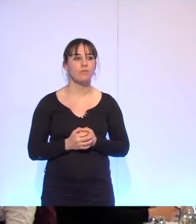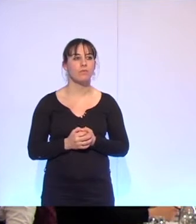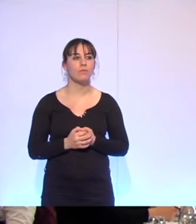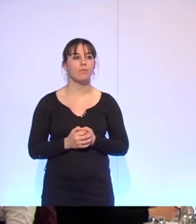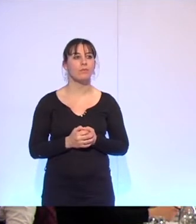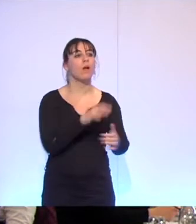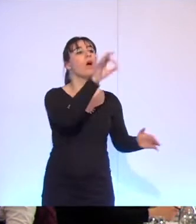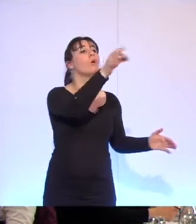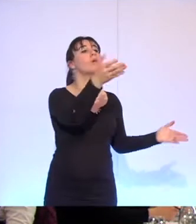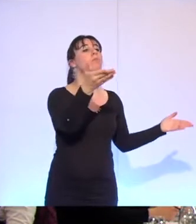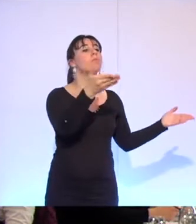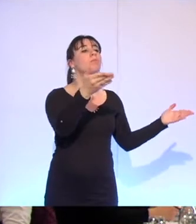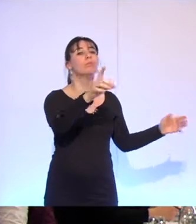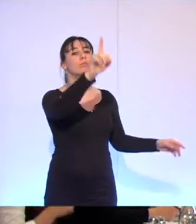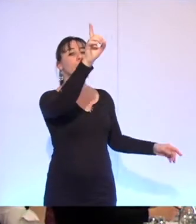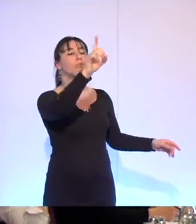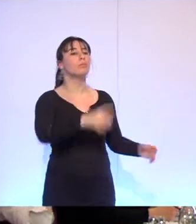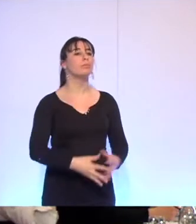Oui.